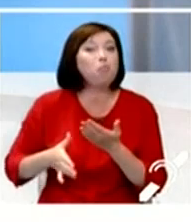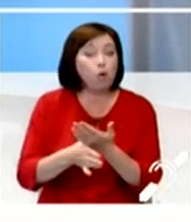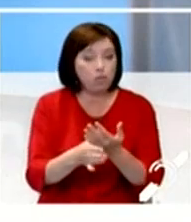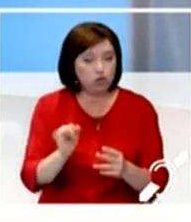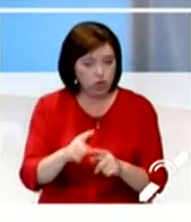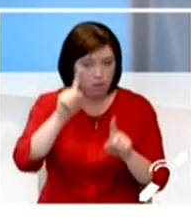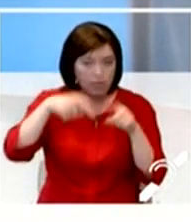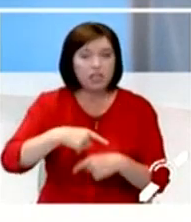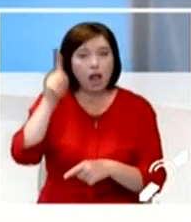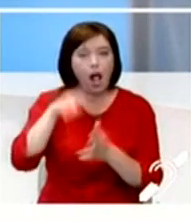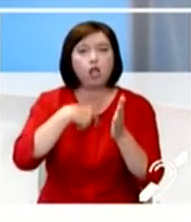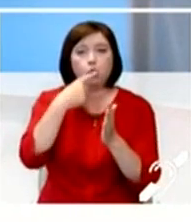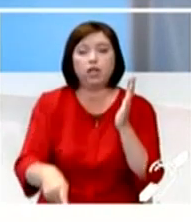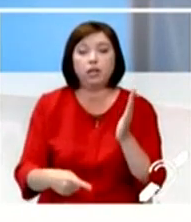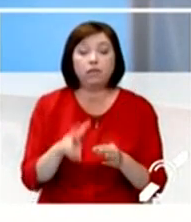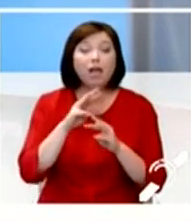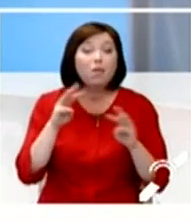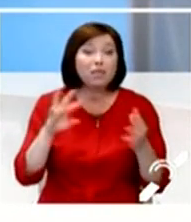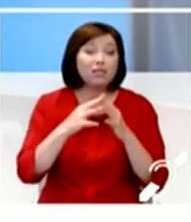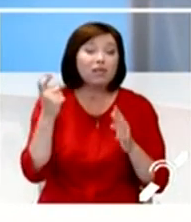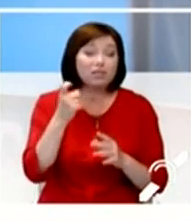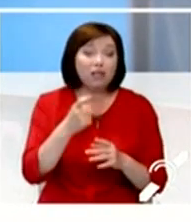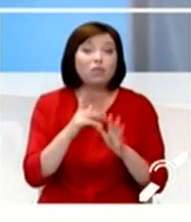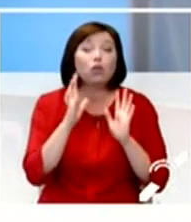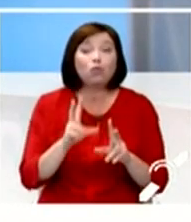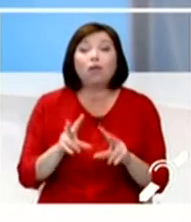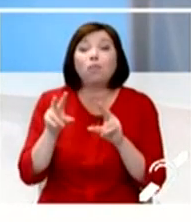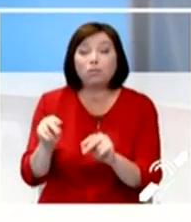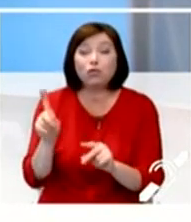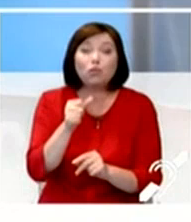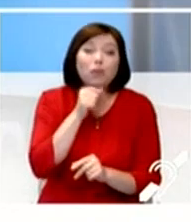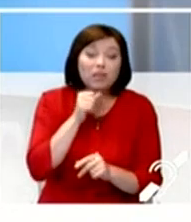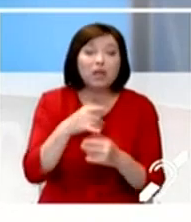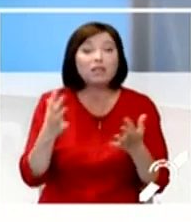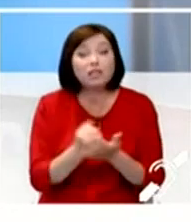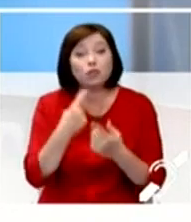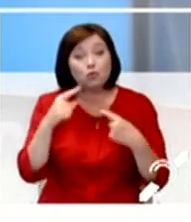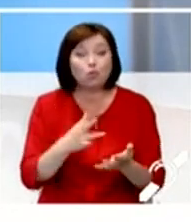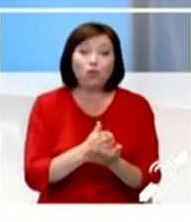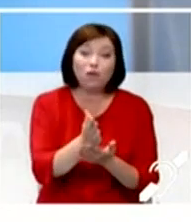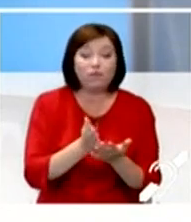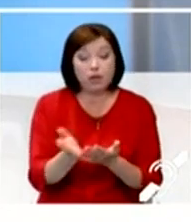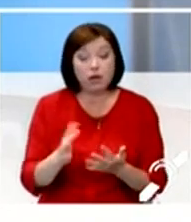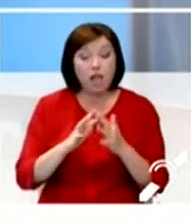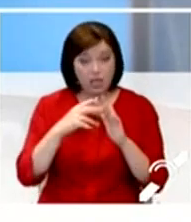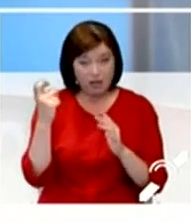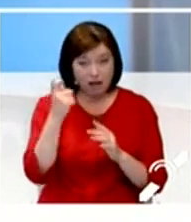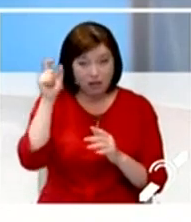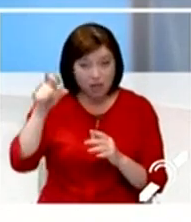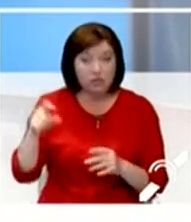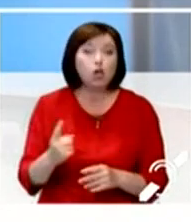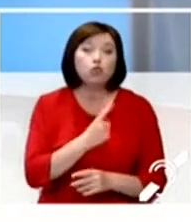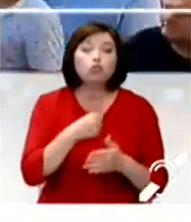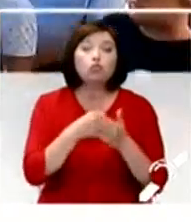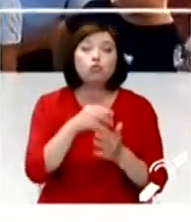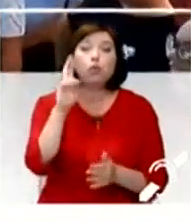lor. Ministrul Vladimir Bolea nu a putut decât să le promită că va încerca să găsească soluții. Fermierii așteaptă un răspuns până